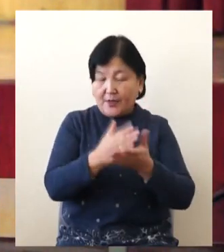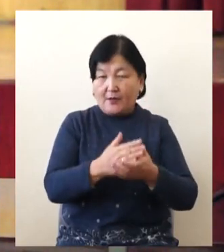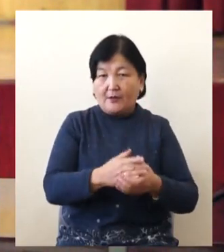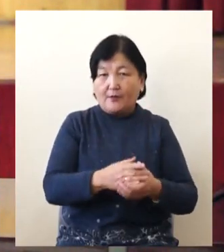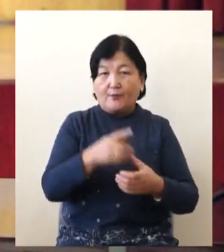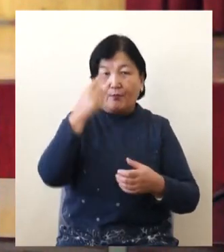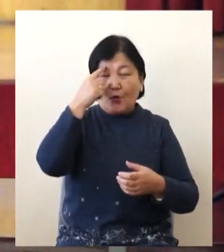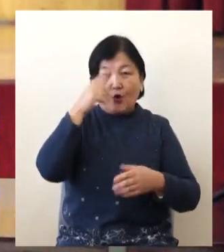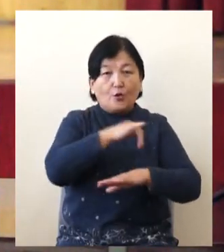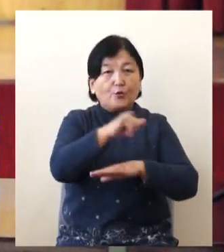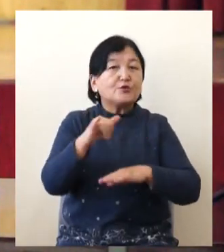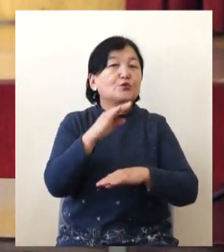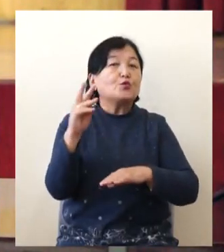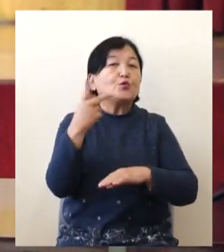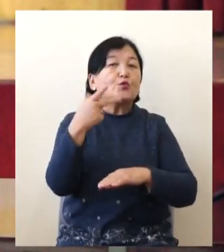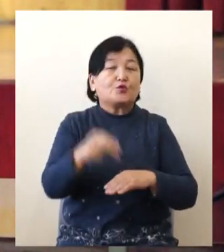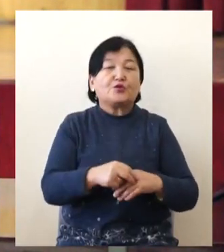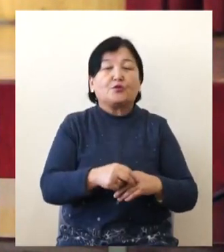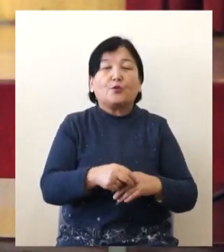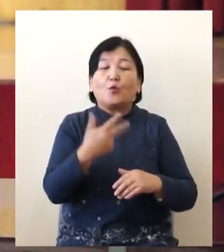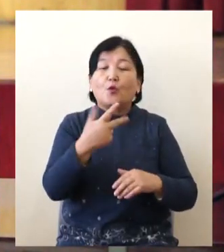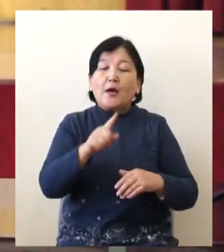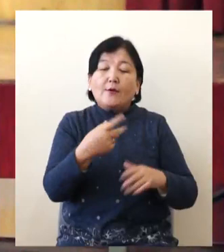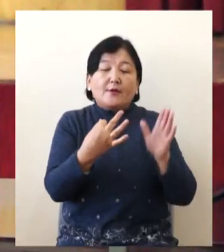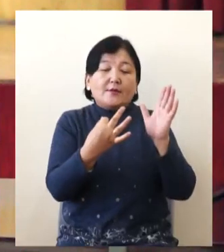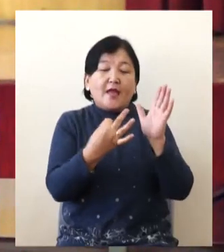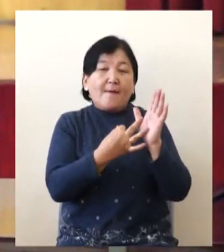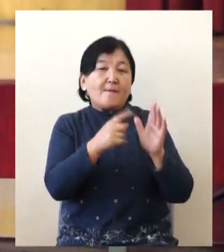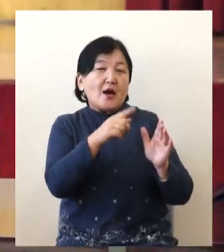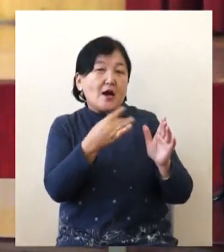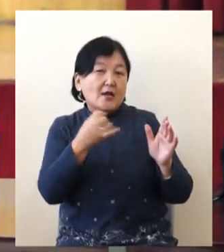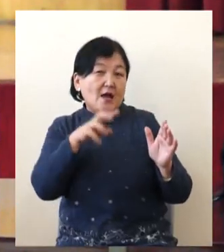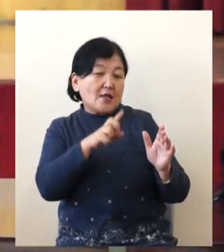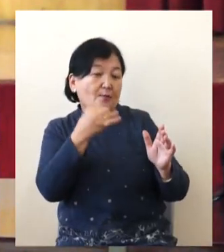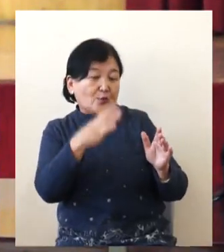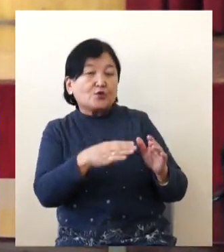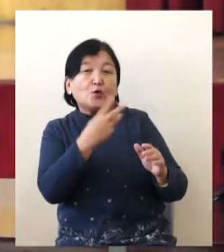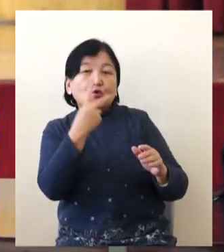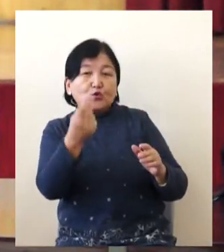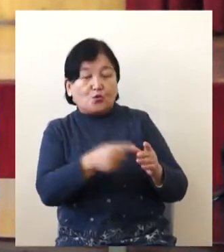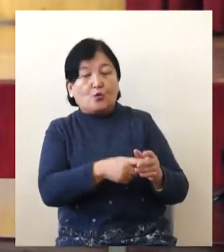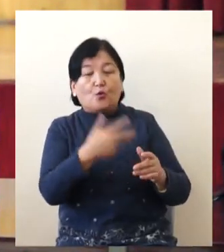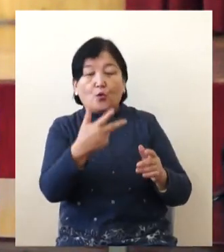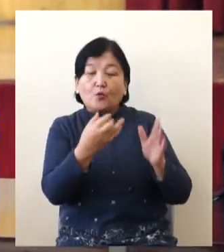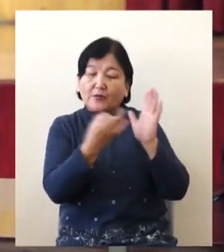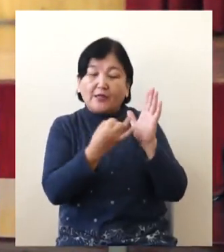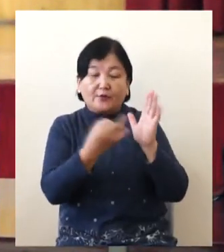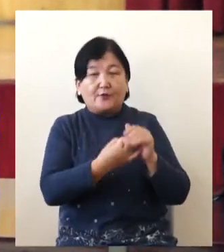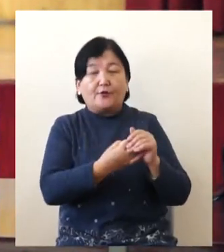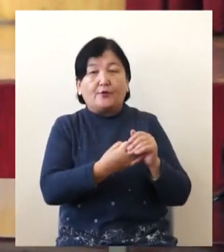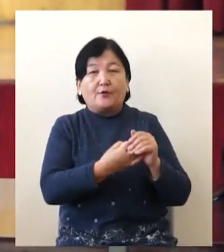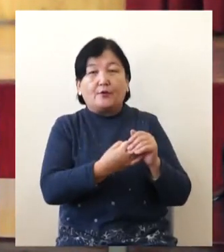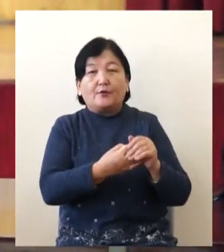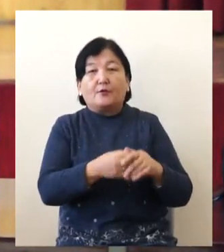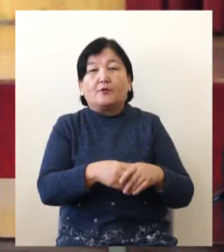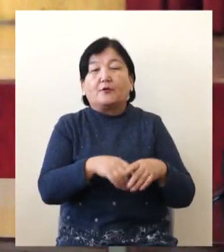Монгол улсын шүүхчийн хараат бус байдал 3.8, хараат бус шүүх 3.77, өмчлөх